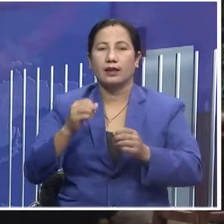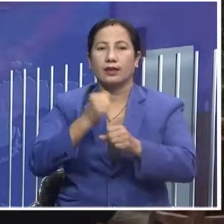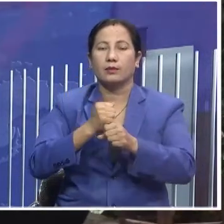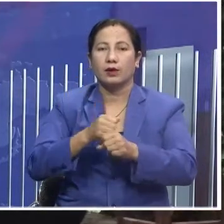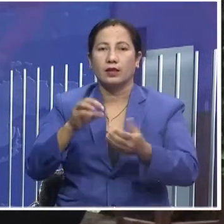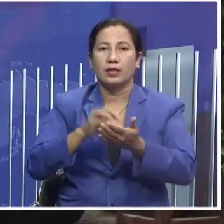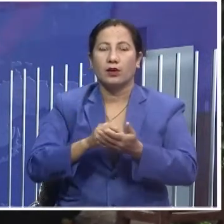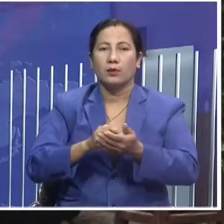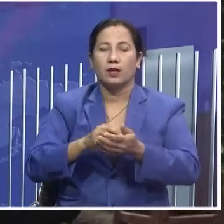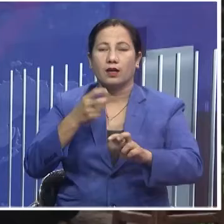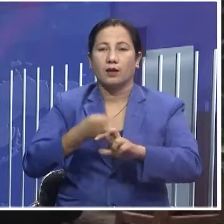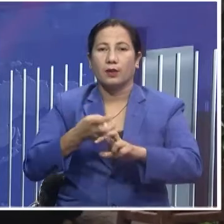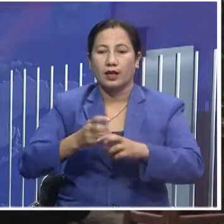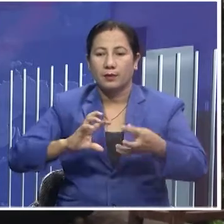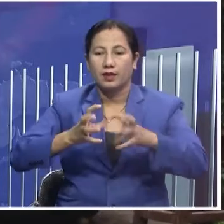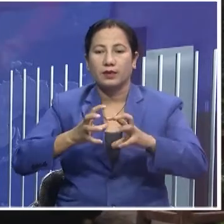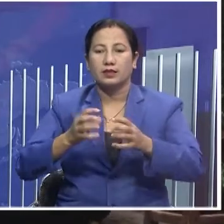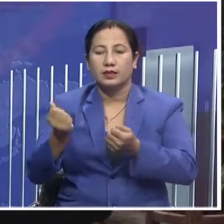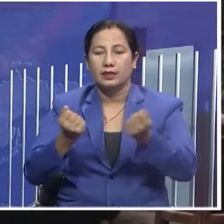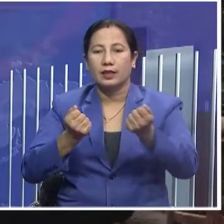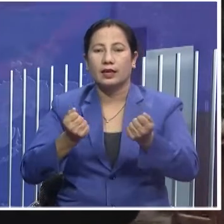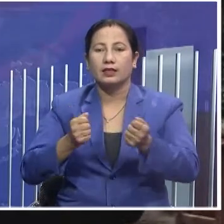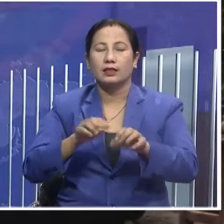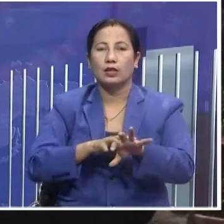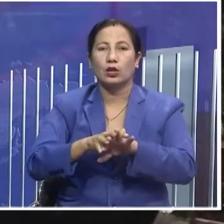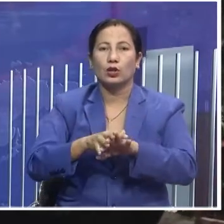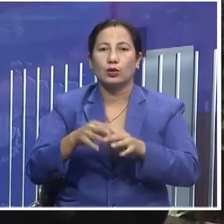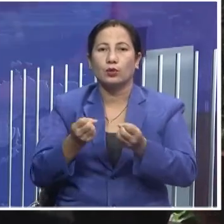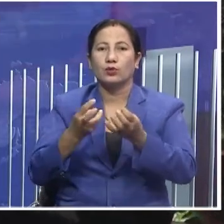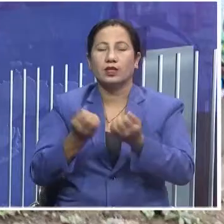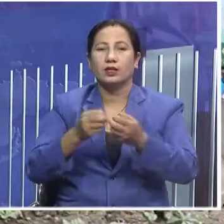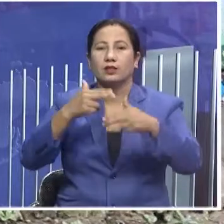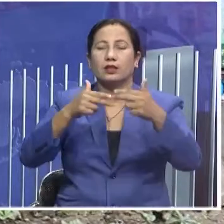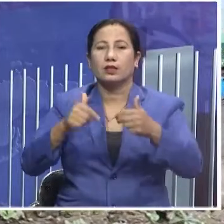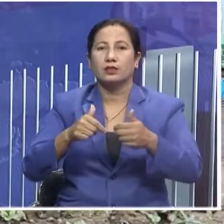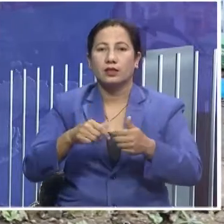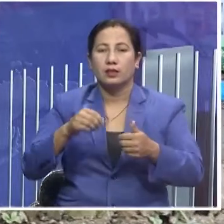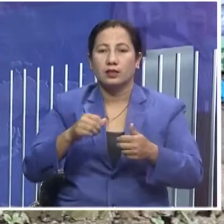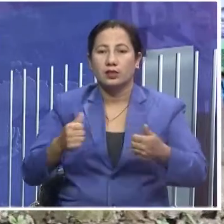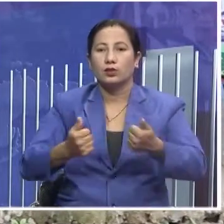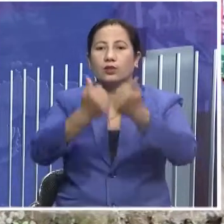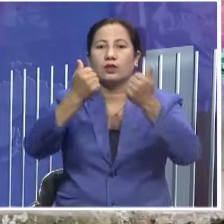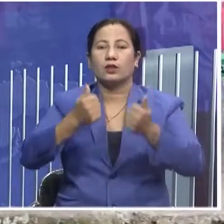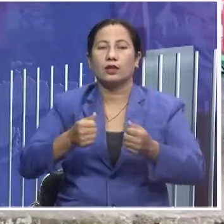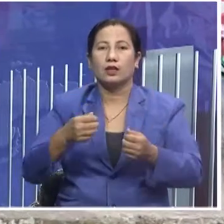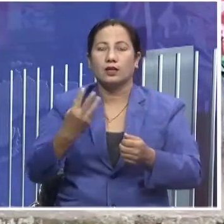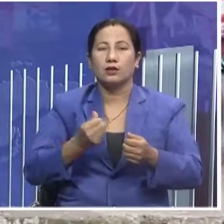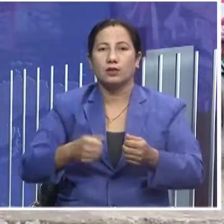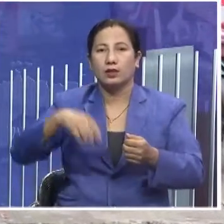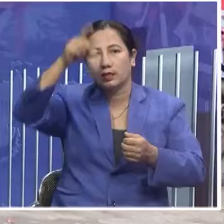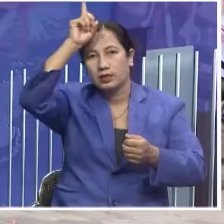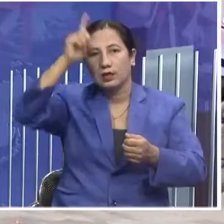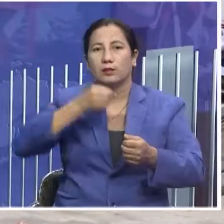रहेका फलामका मेसिनहरू र गाडी मोटरहरू पूजा गर्ने प्रचलन छ। यसले नोक्सान र दुर्घटना कम हुने धार्मिक विश्वास रहेको